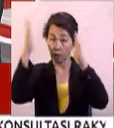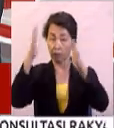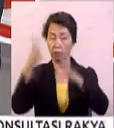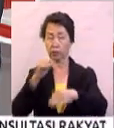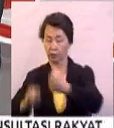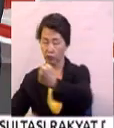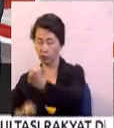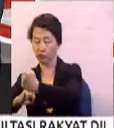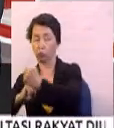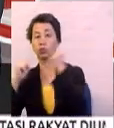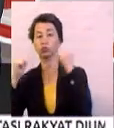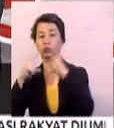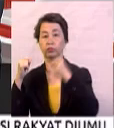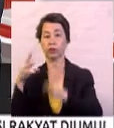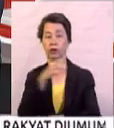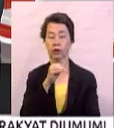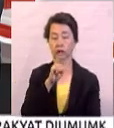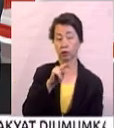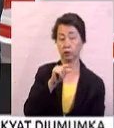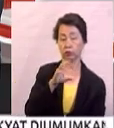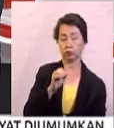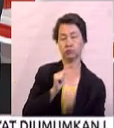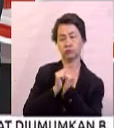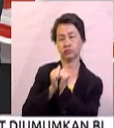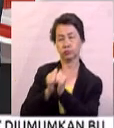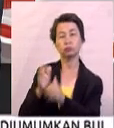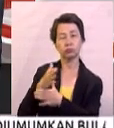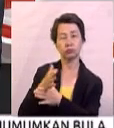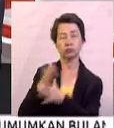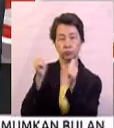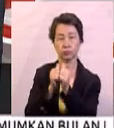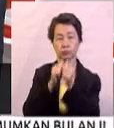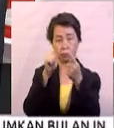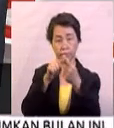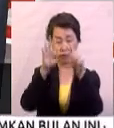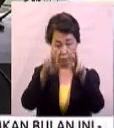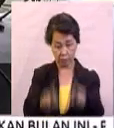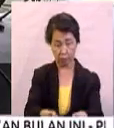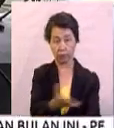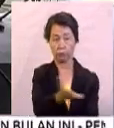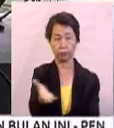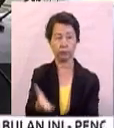disokong pihak swasta dan NGO yang sama-sama berkongsi manfaat kepada rakyat.